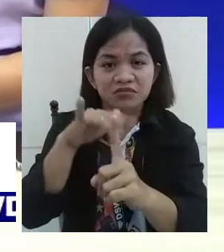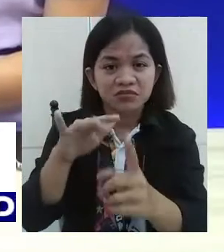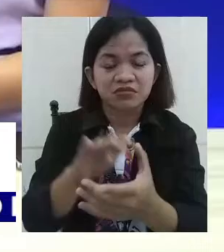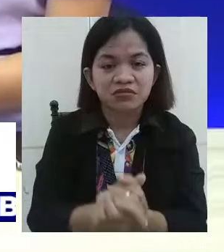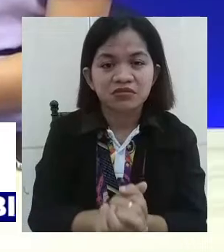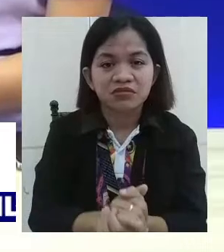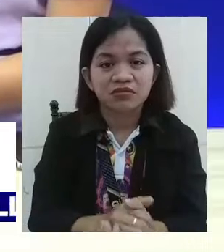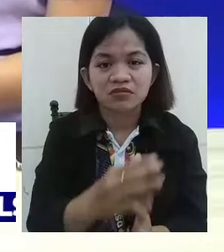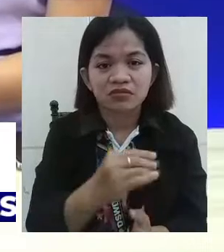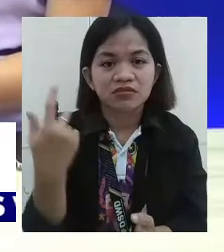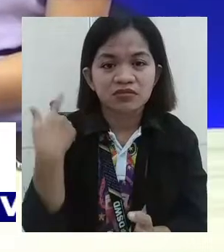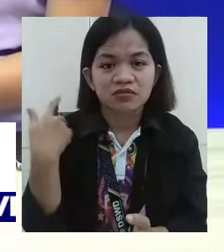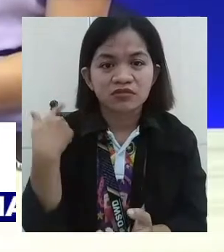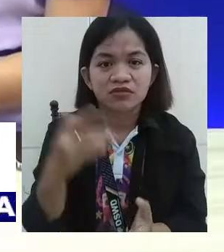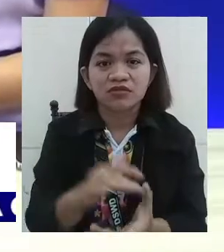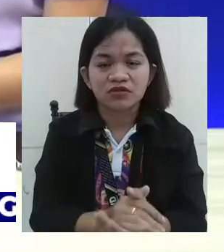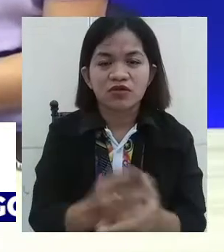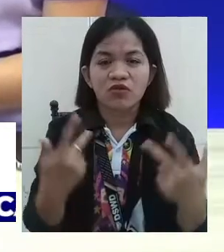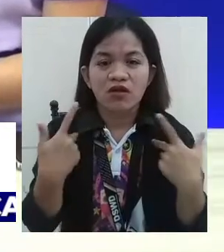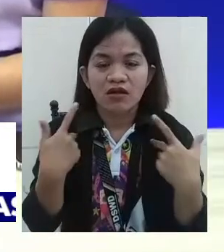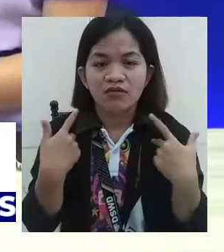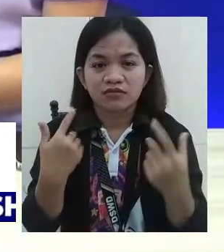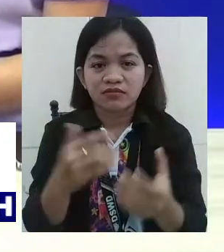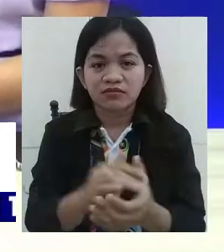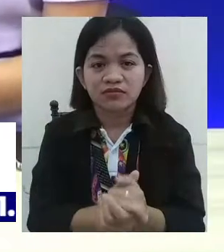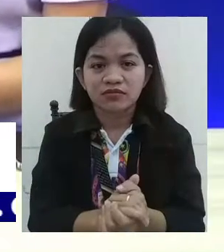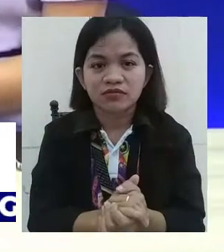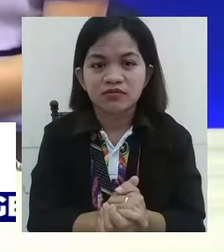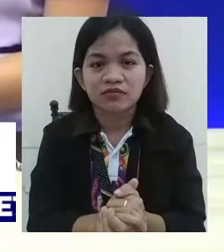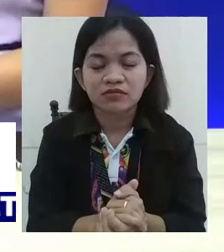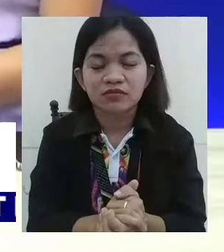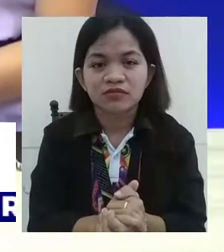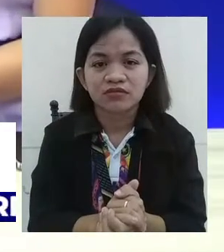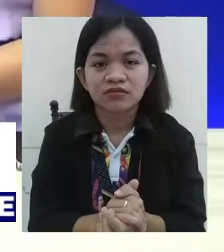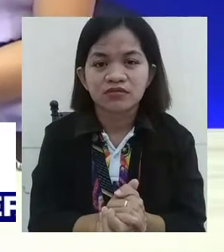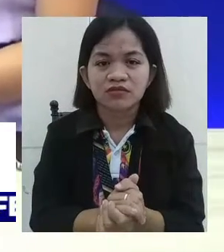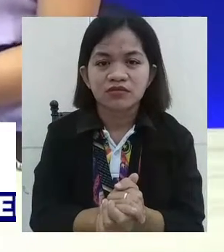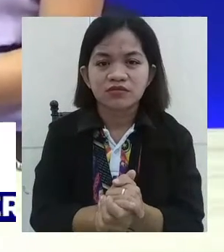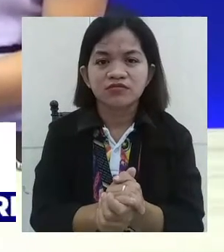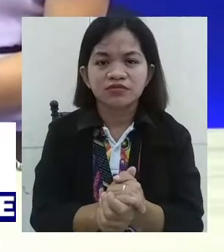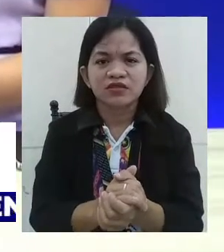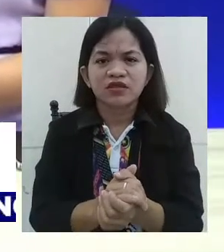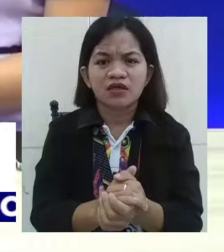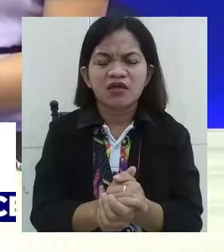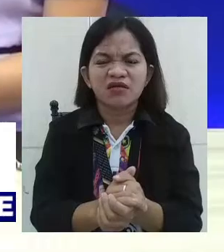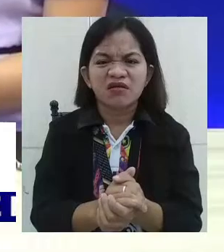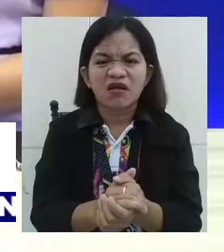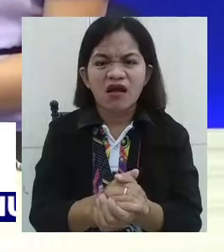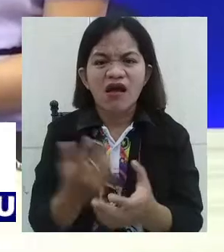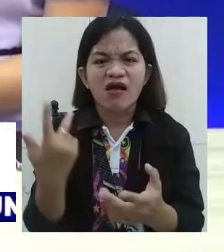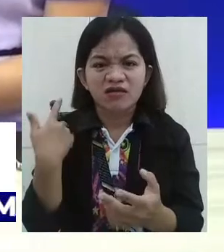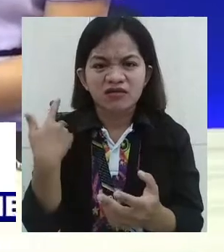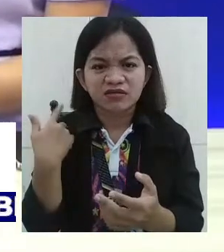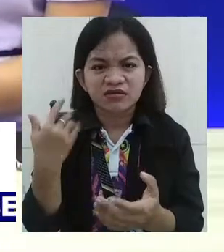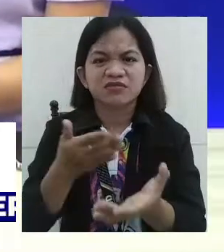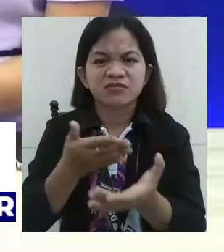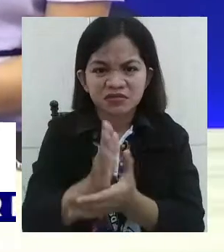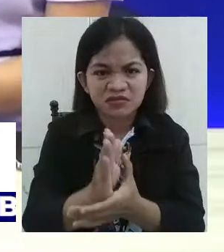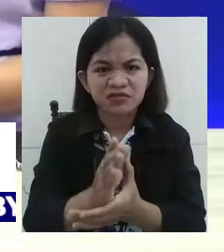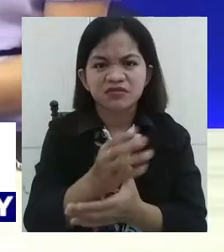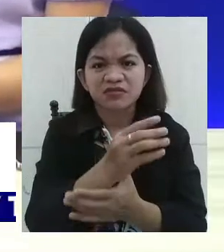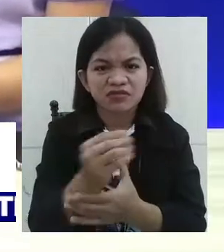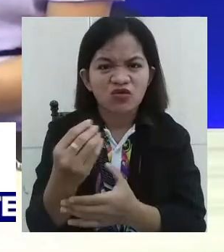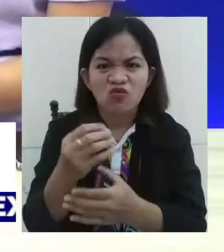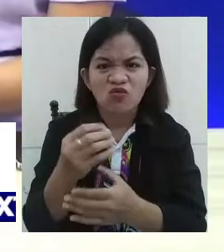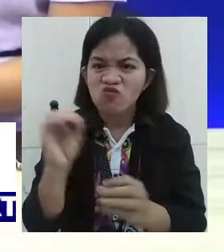talagang nagkakaroon ng parang booth doon na outright, mayroong mga vaccination na wala pa itong pandemic vaccination,